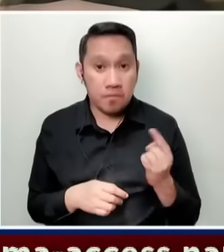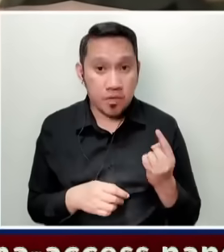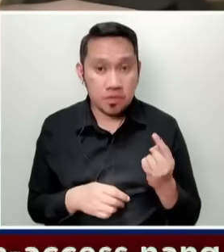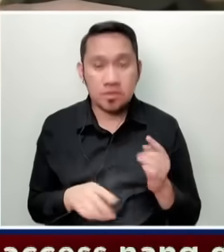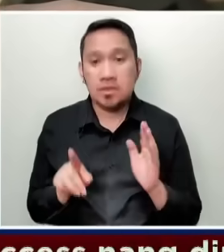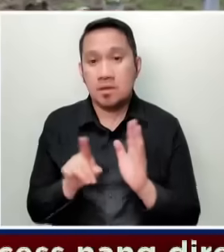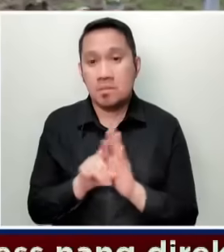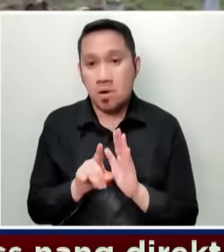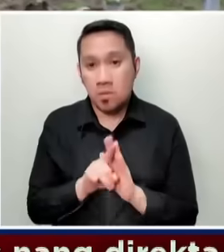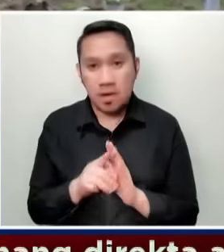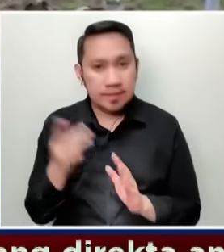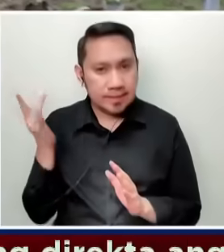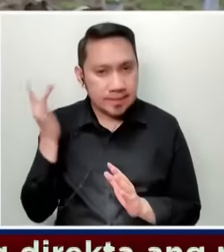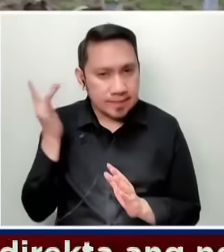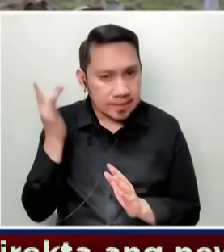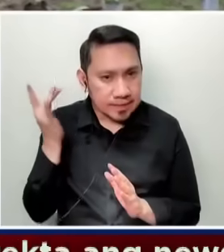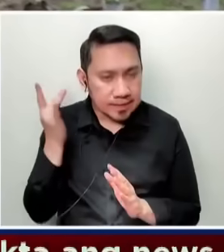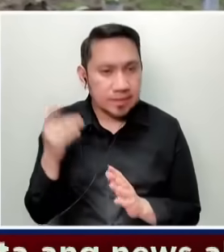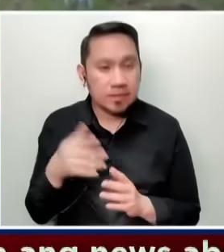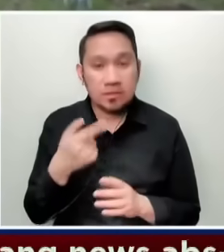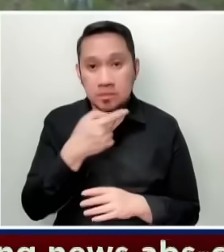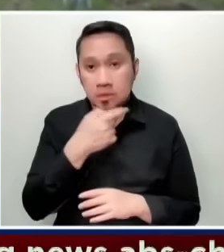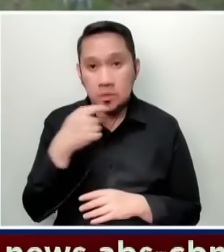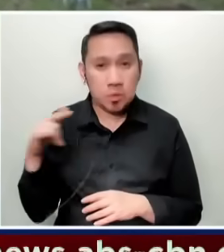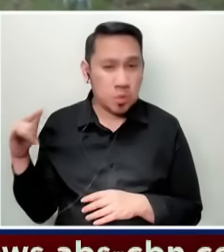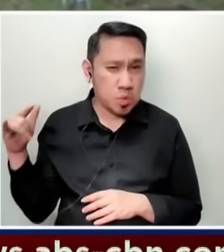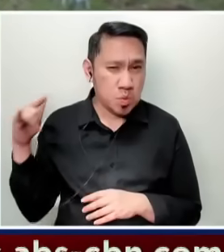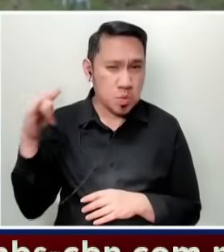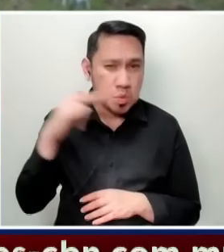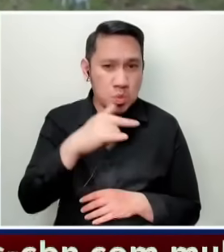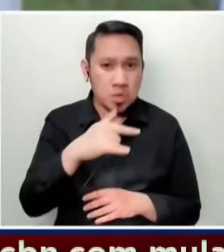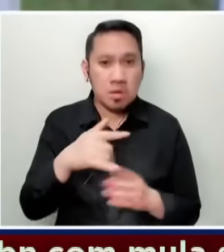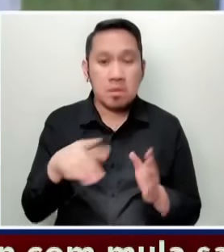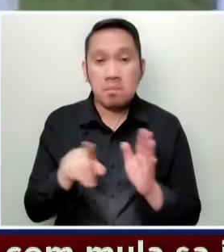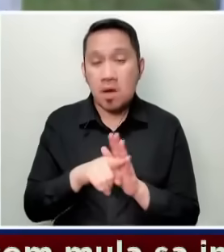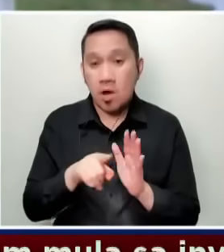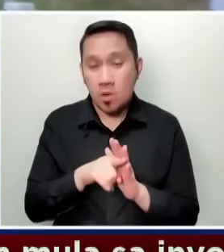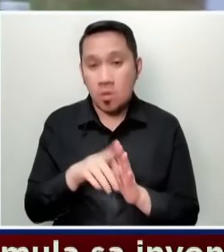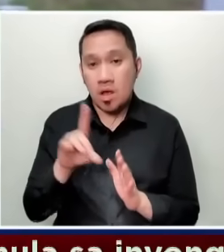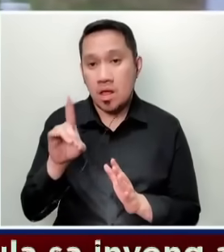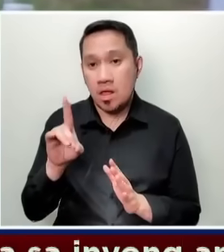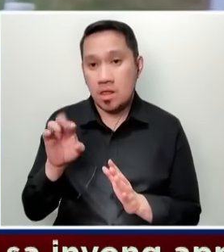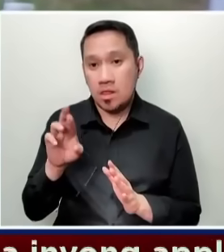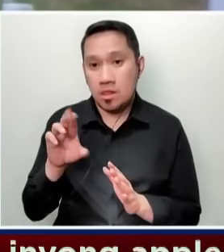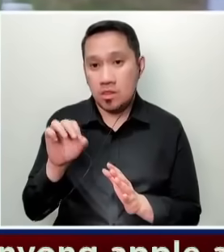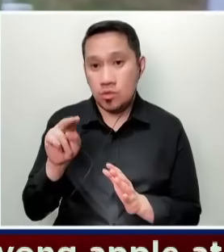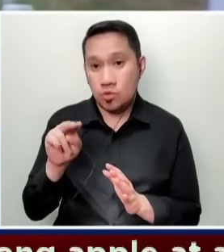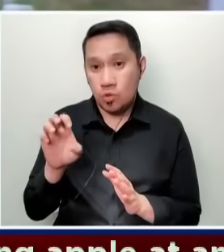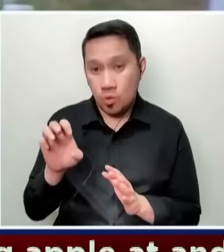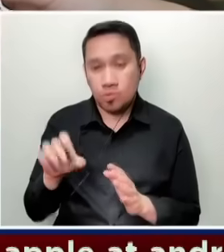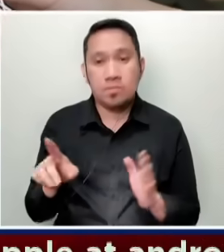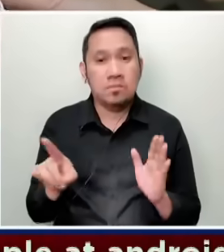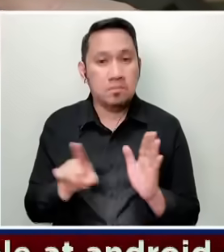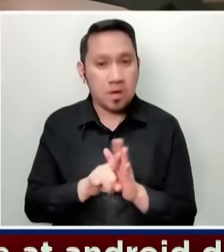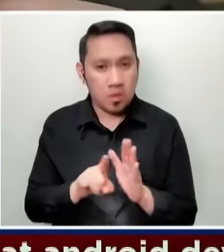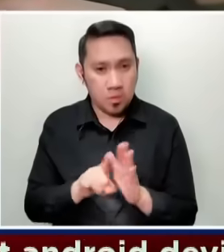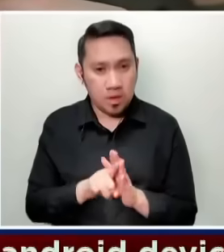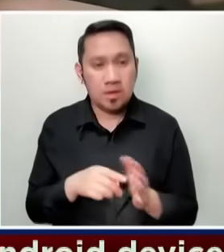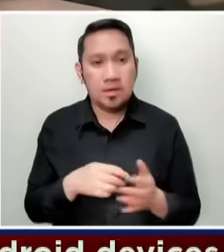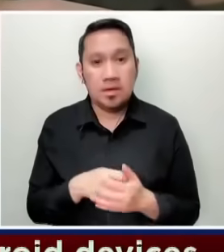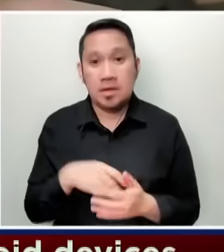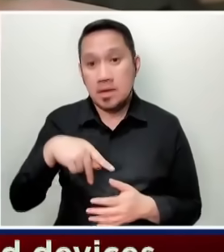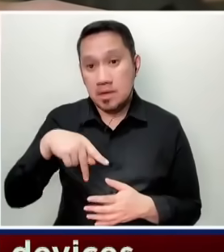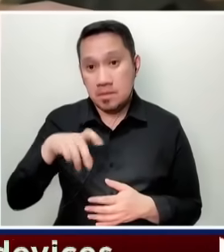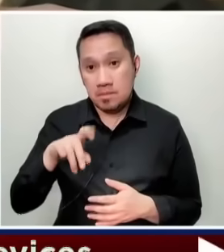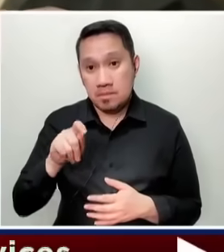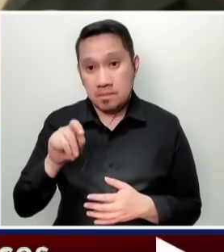yung maingay, daanan ng eroplano, so bawal ang drone dito o any flying objects, bawal. Ang mga pets,